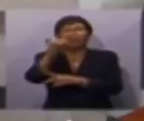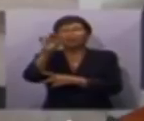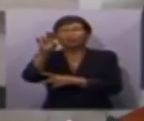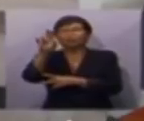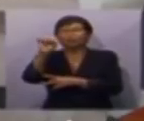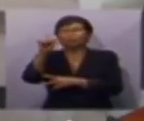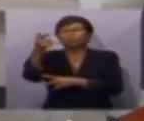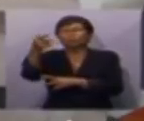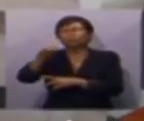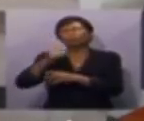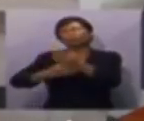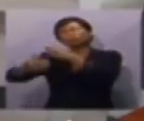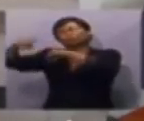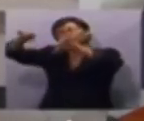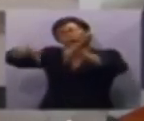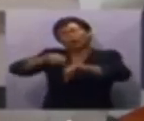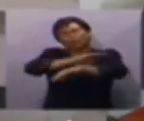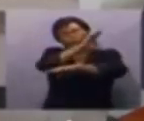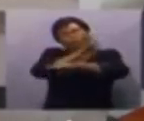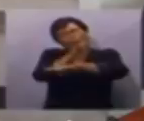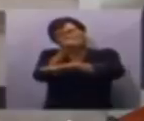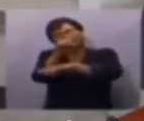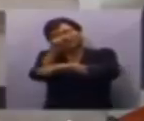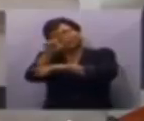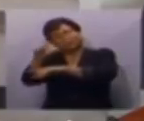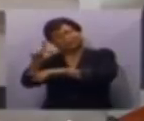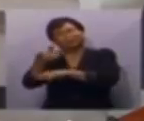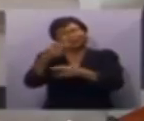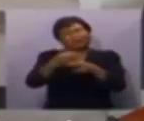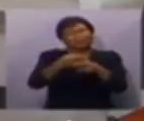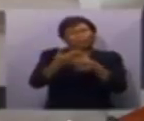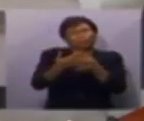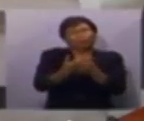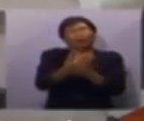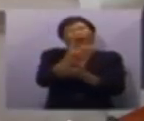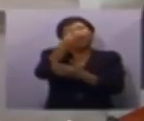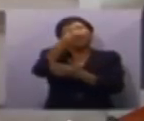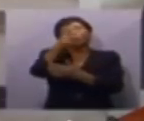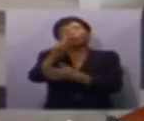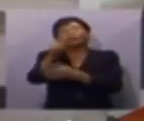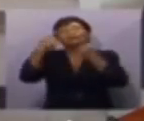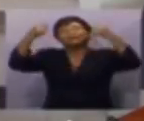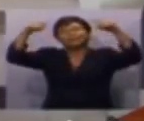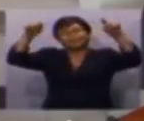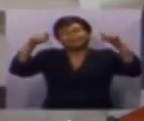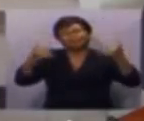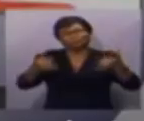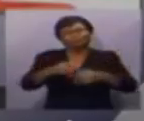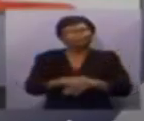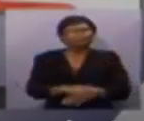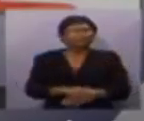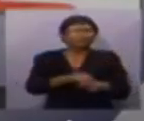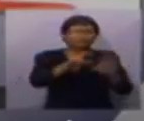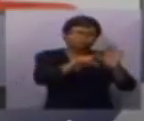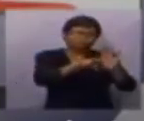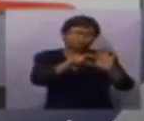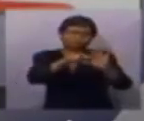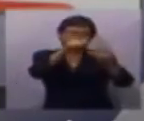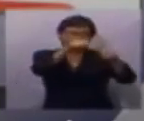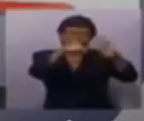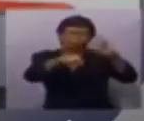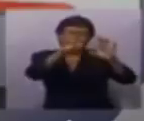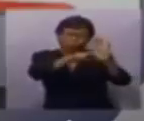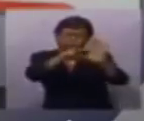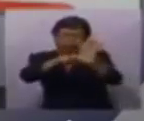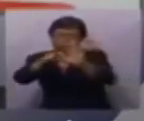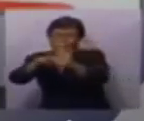yang dulu tewas di Bukit Katil, sekarang diberi nama baru Hantu Hajaya. Dan ini antara kursi-kursi yang pada